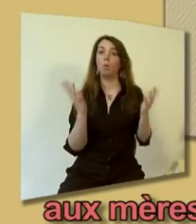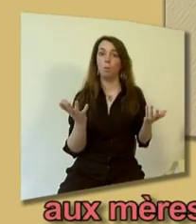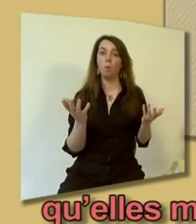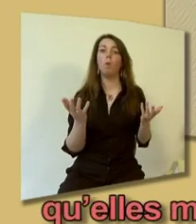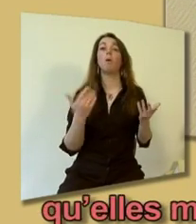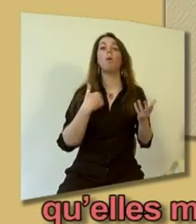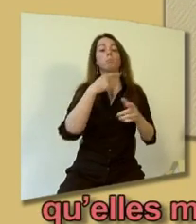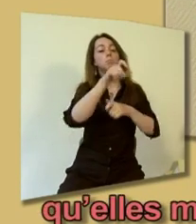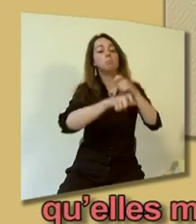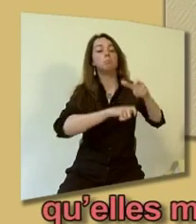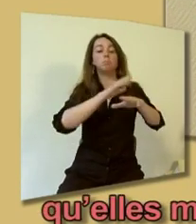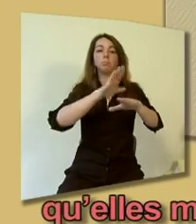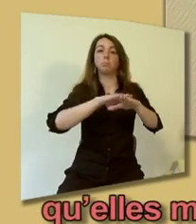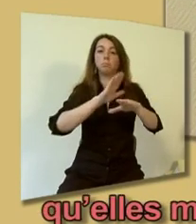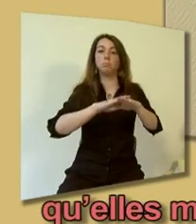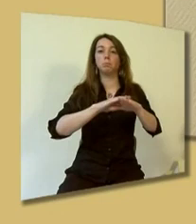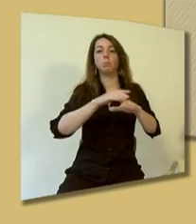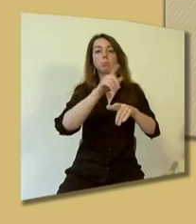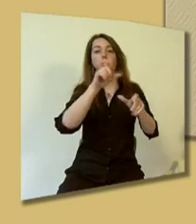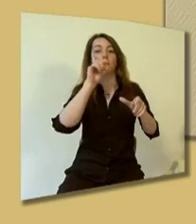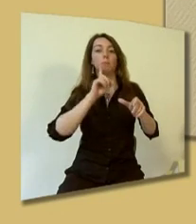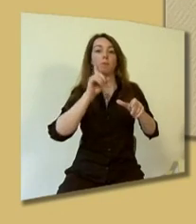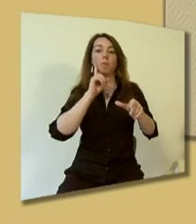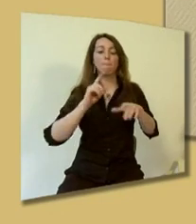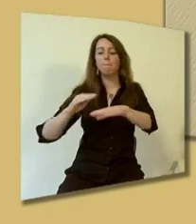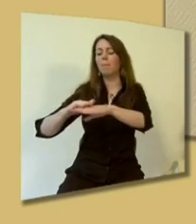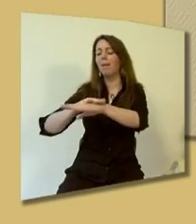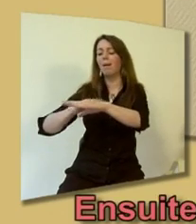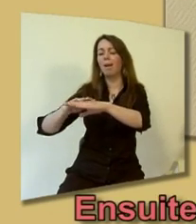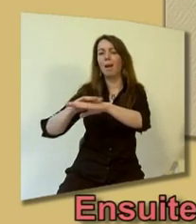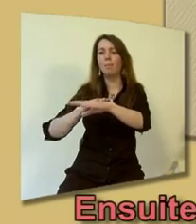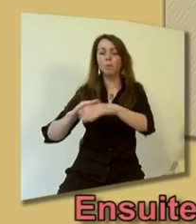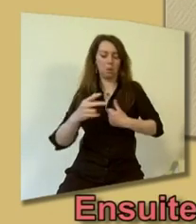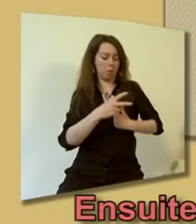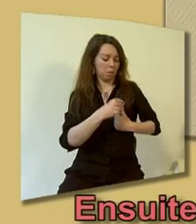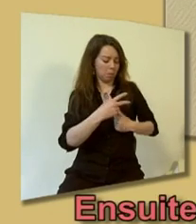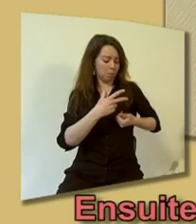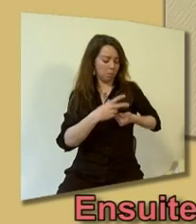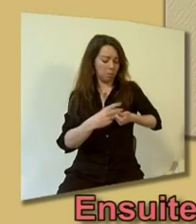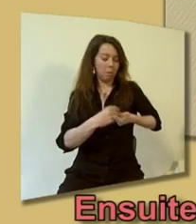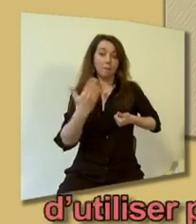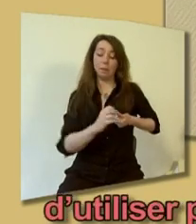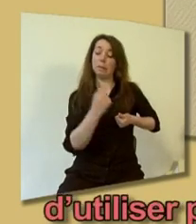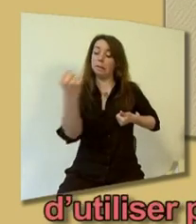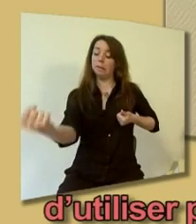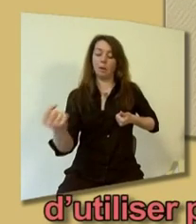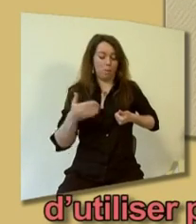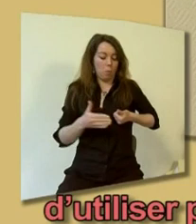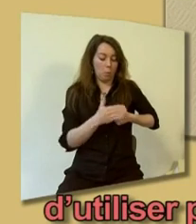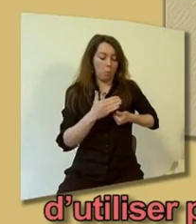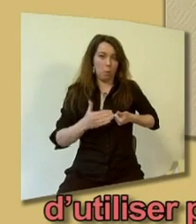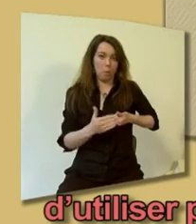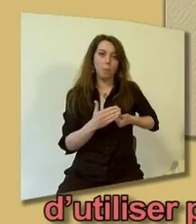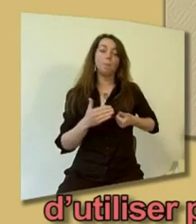on conseille aux mères d'utiliser une petite crème qu'elle mettra en fin de tétée. Ensuite, on lui conseille aussi d'utiliser plutôt